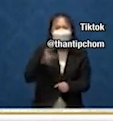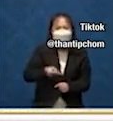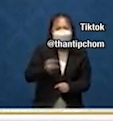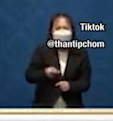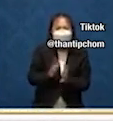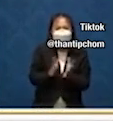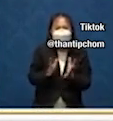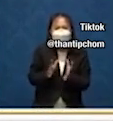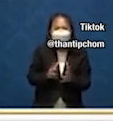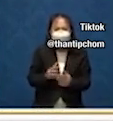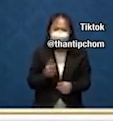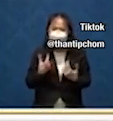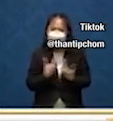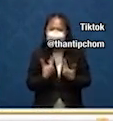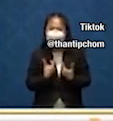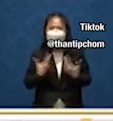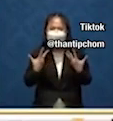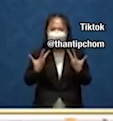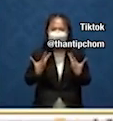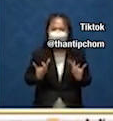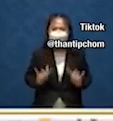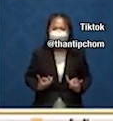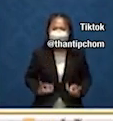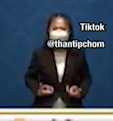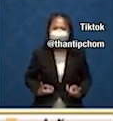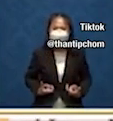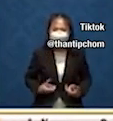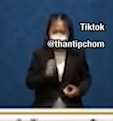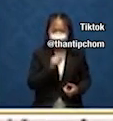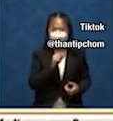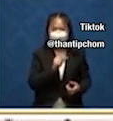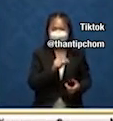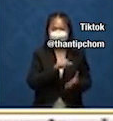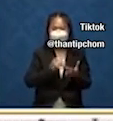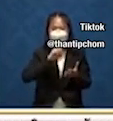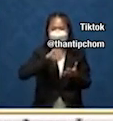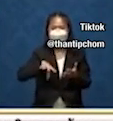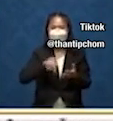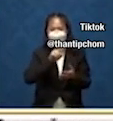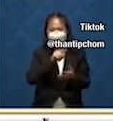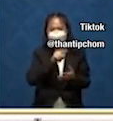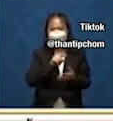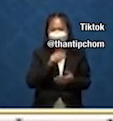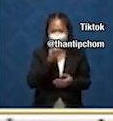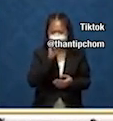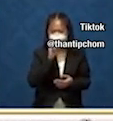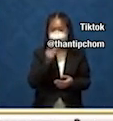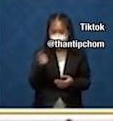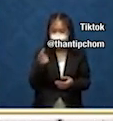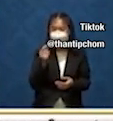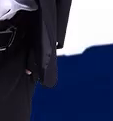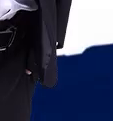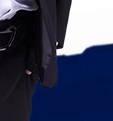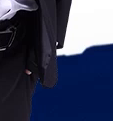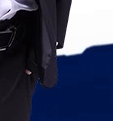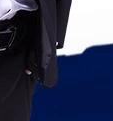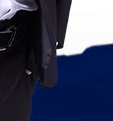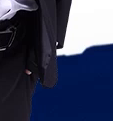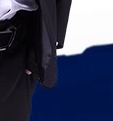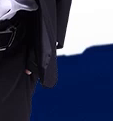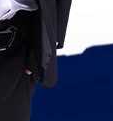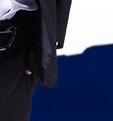นข้อเสนออะไรก็รับไว้นะเดี๋ยวพรุ่งนี้มาอีกมาชี้แจงนะนี่นายกรัฐมนตรีเดี๋ยวพักครู่เดียวกลับมาต่อช่วงหน้า